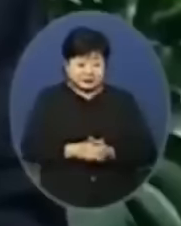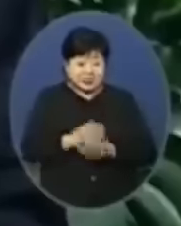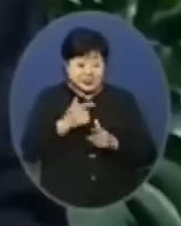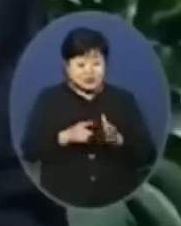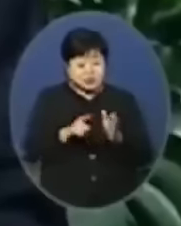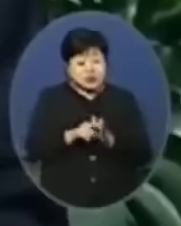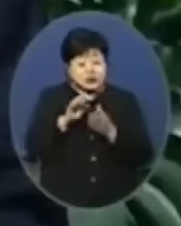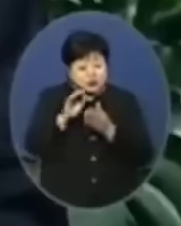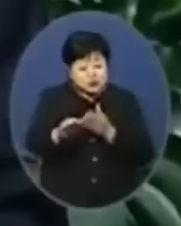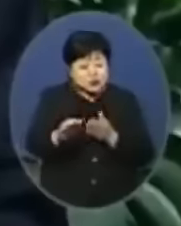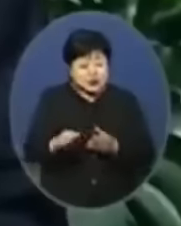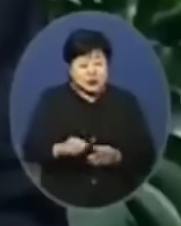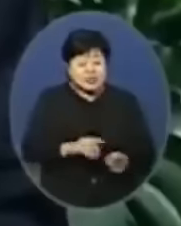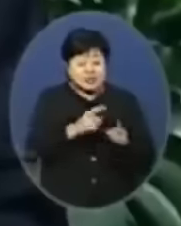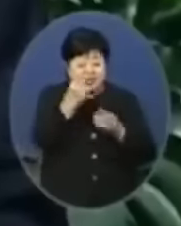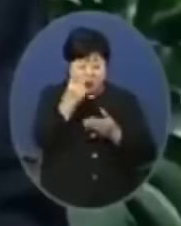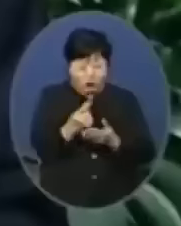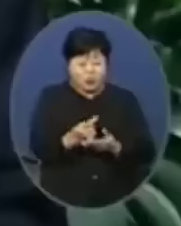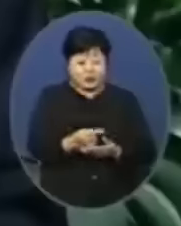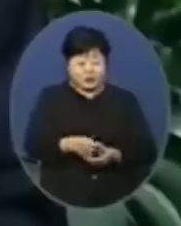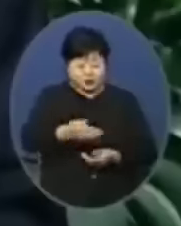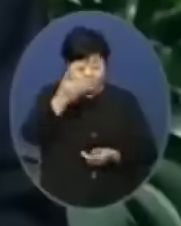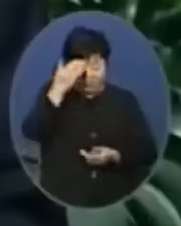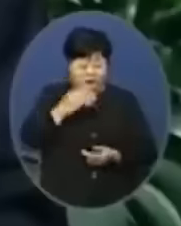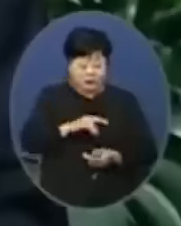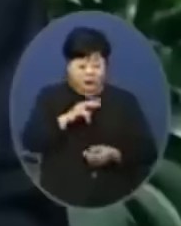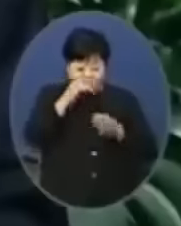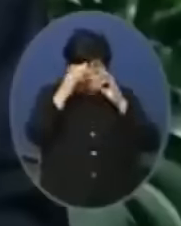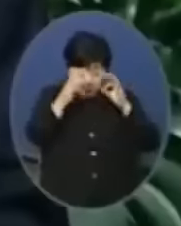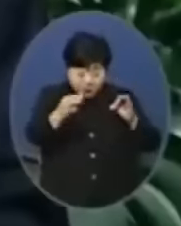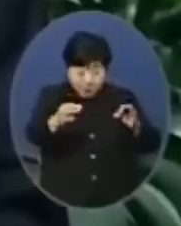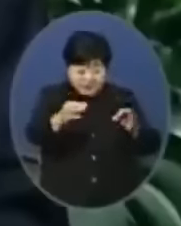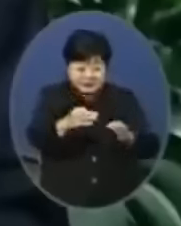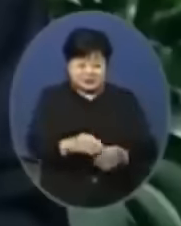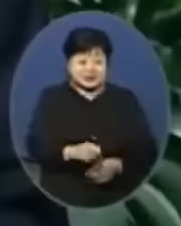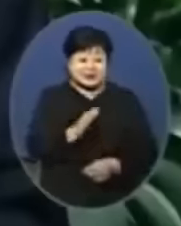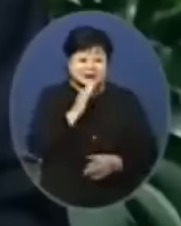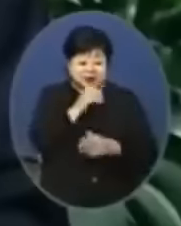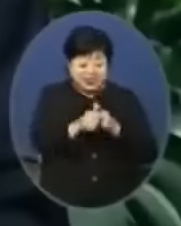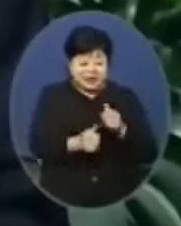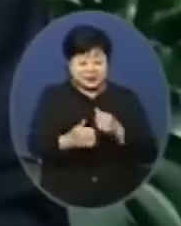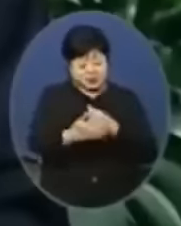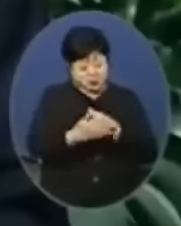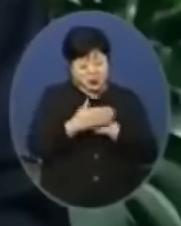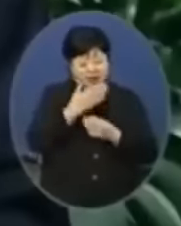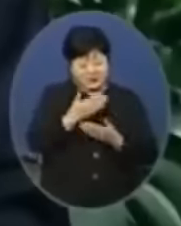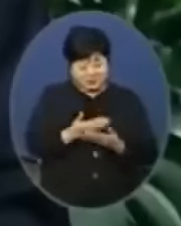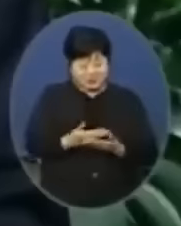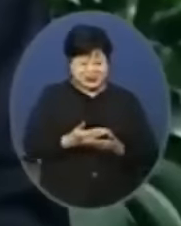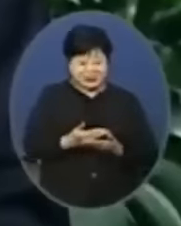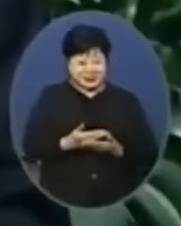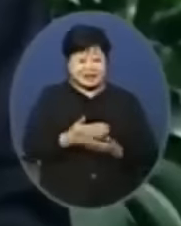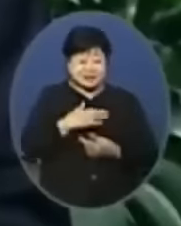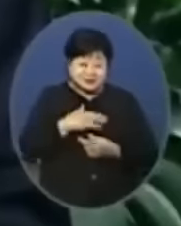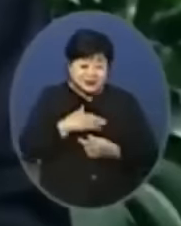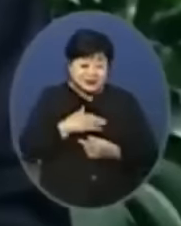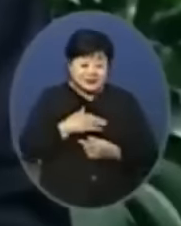예수 믿고 난 다음에 살아온 과거사를 한번 돌이켜 보십시오. 참으로 하나님이 도와주셨죠.